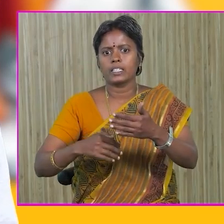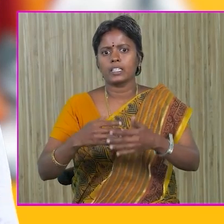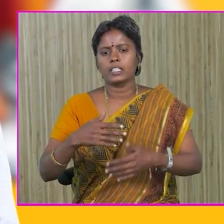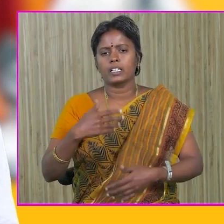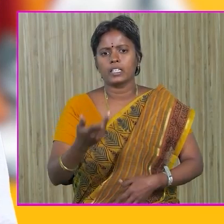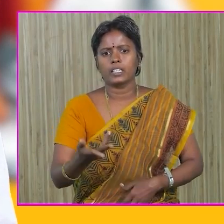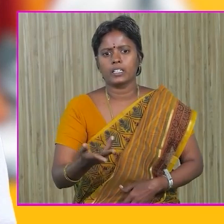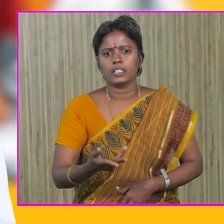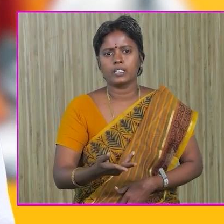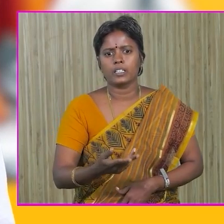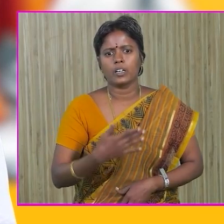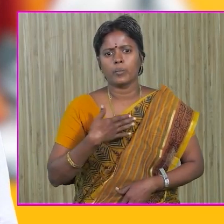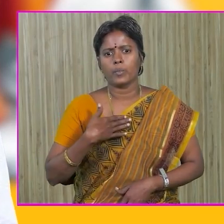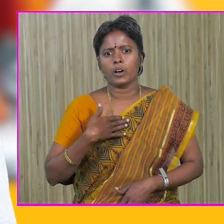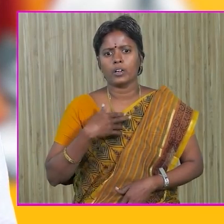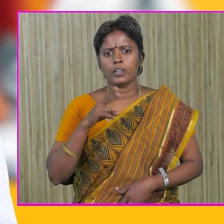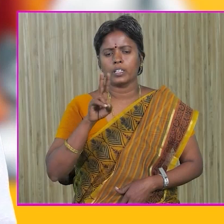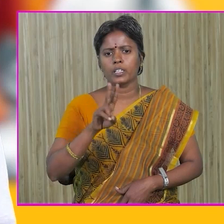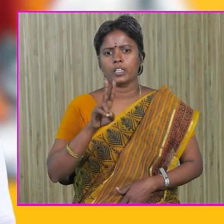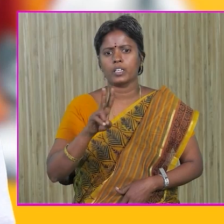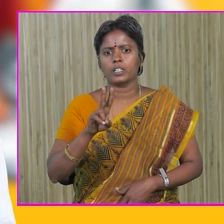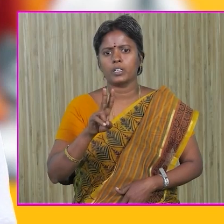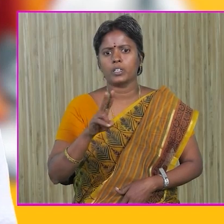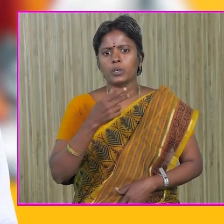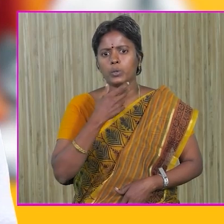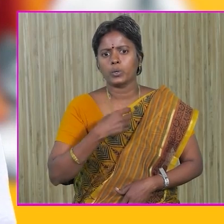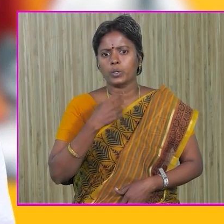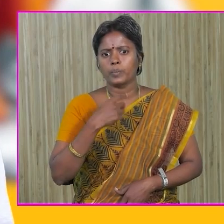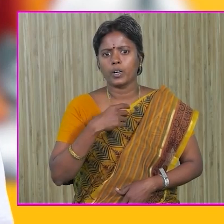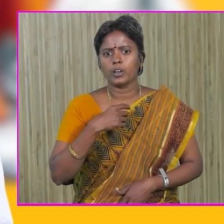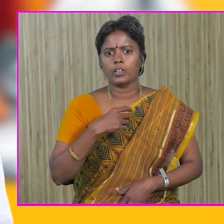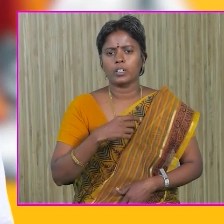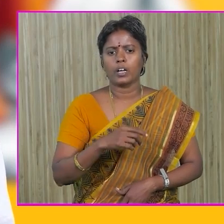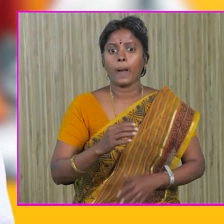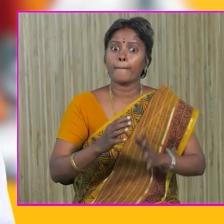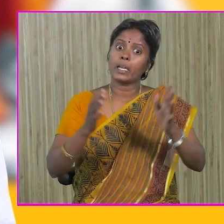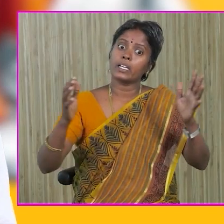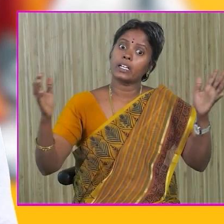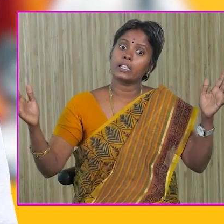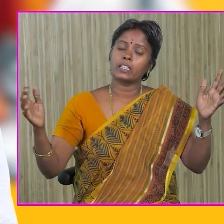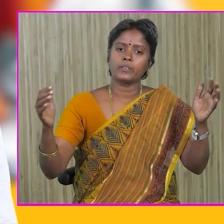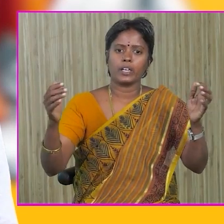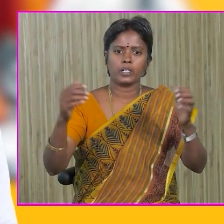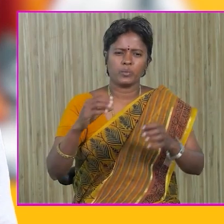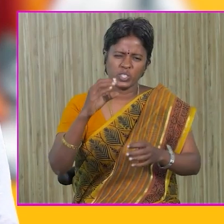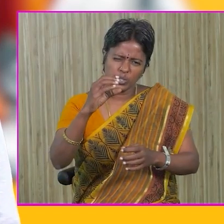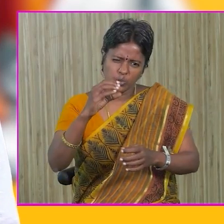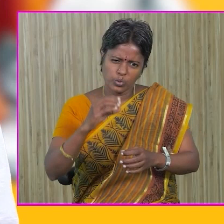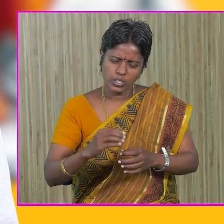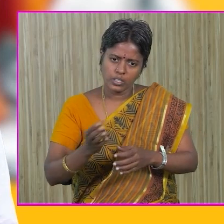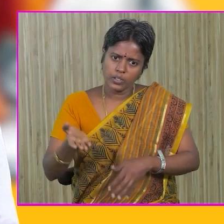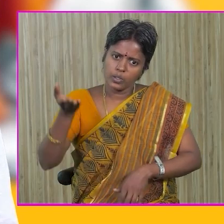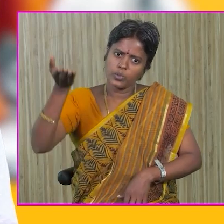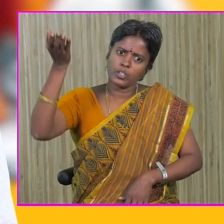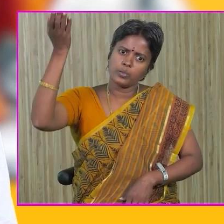மானம் என்ற தலைப்பில் 2 குறட்பாக்கள் உள்ளன. பெருக்கத்து வேண்டும் பணிதல், சிறிய சுருக்கத்து வேண்டும் உயர்வு.